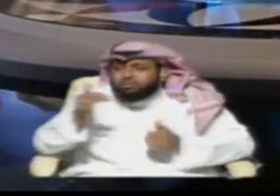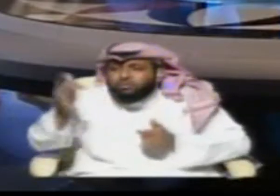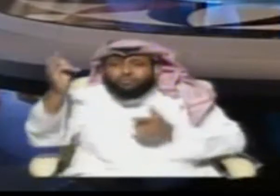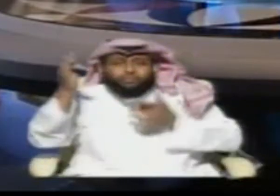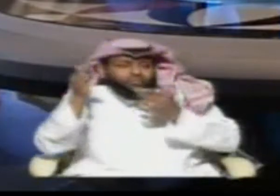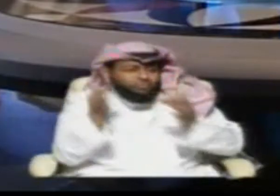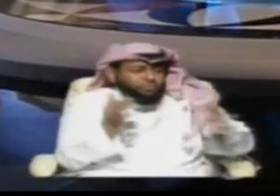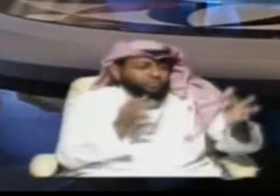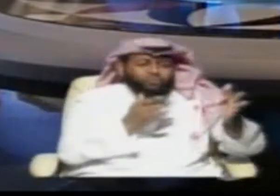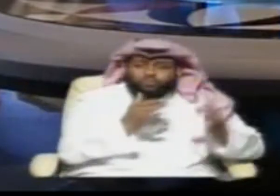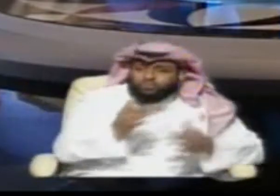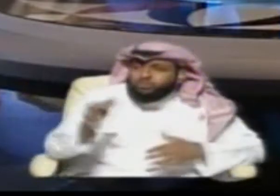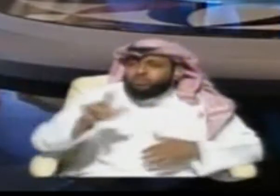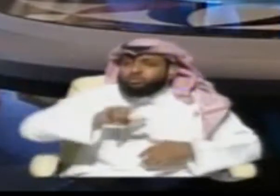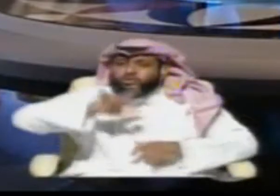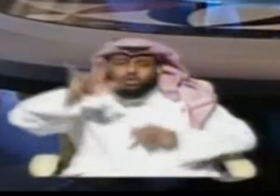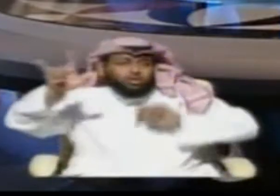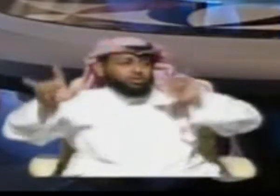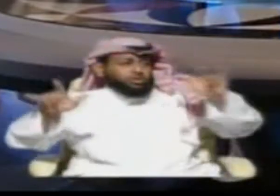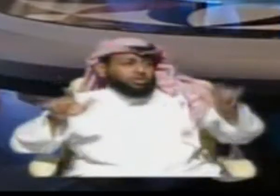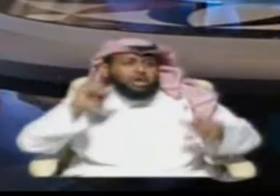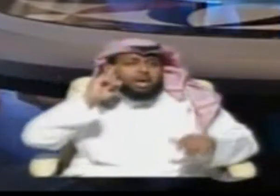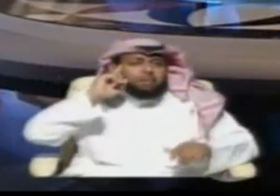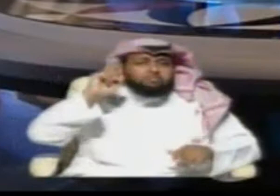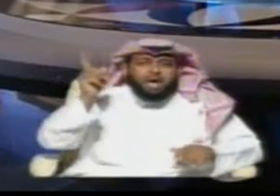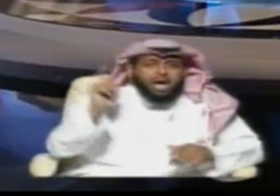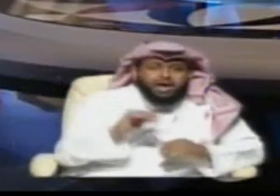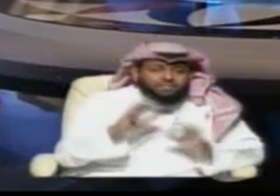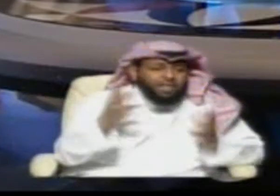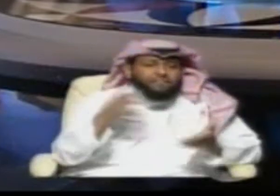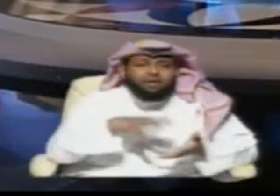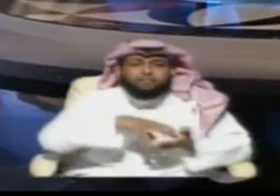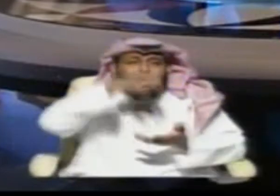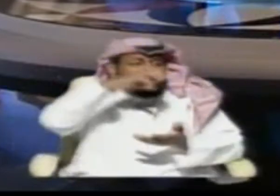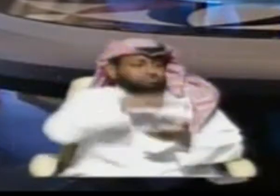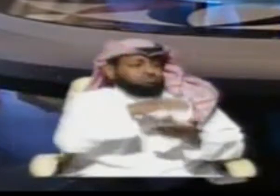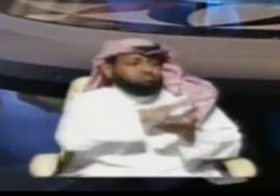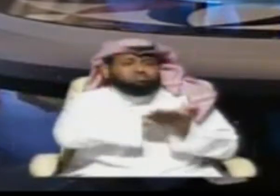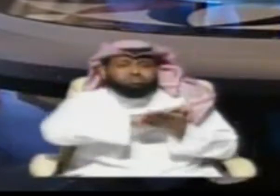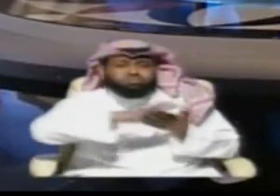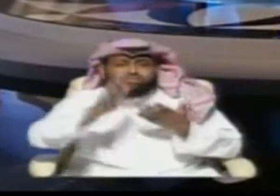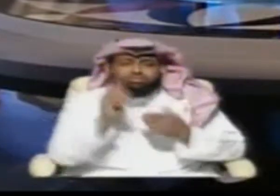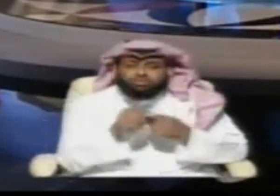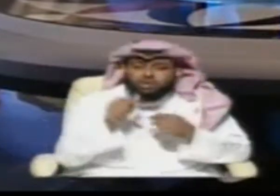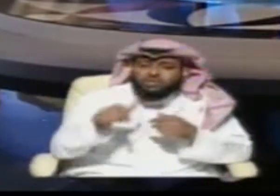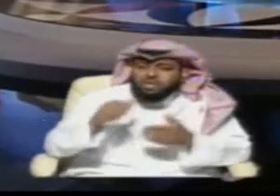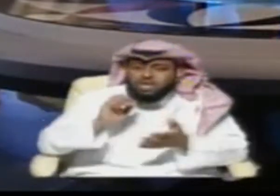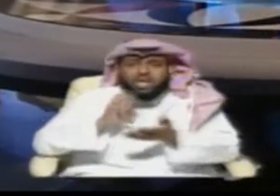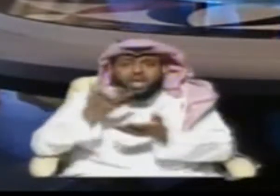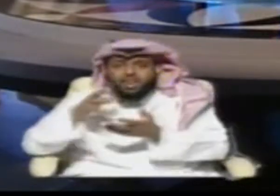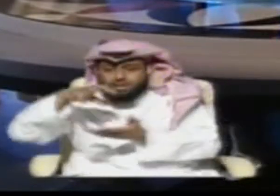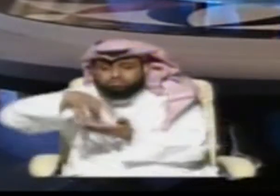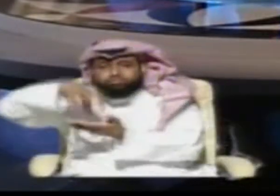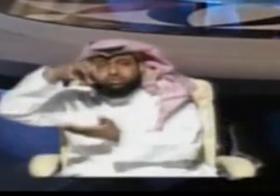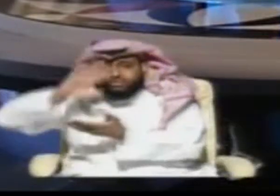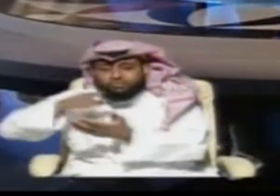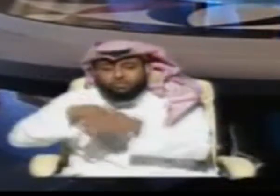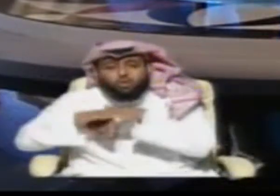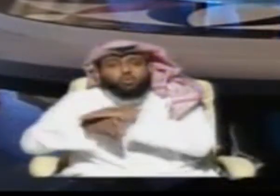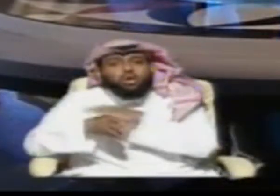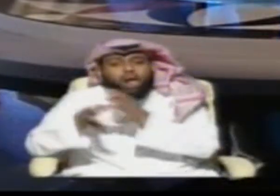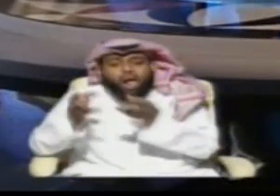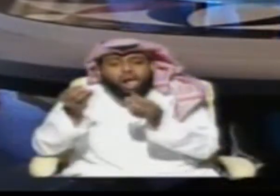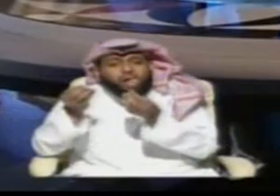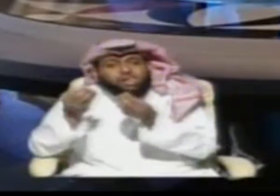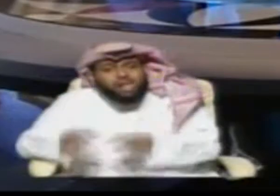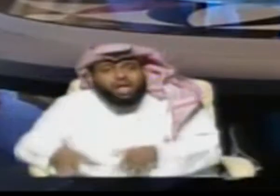تفرق بين أنقاض هذا البيت وجثث الناس الذين يسكنون تحت هذه